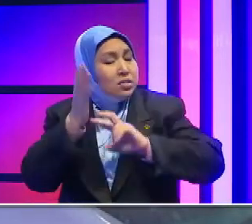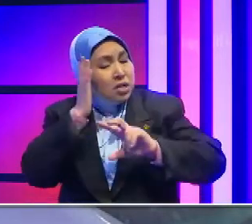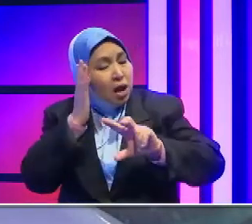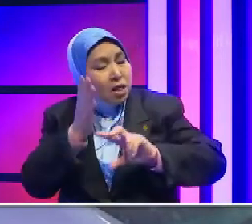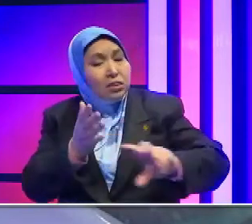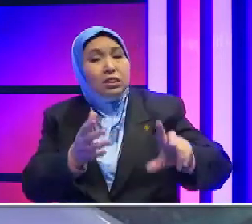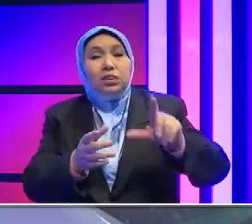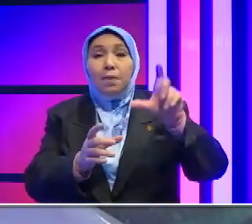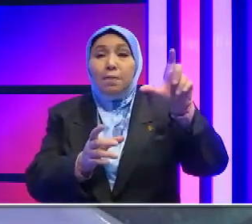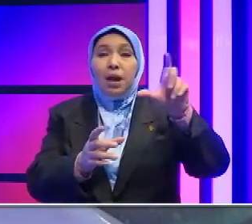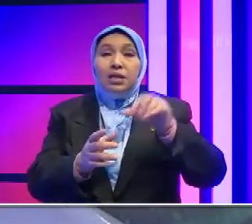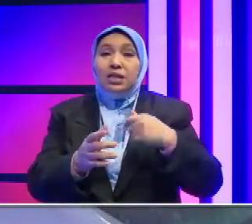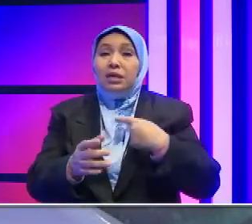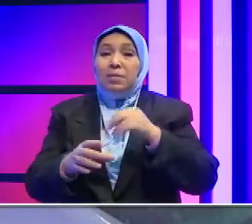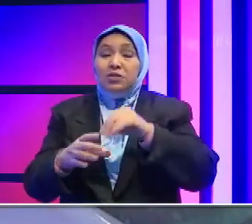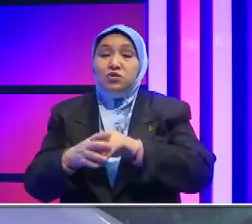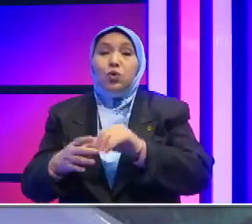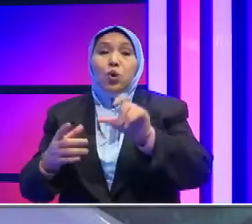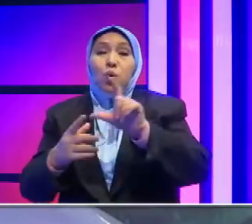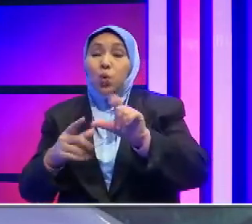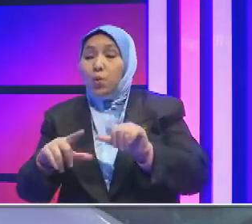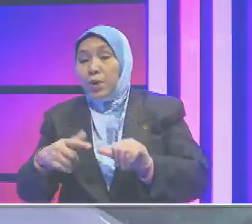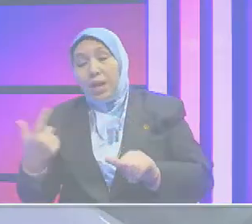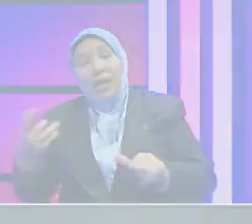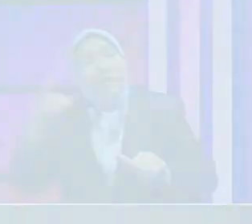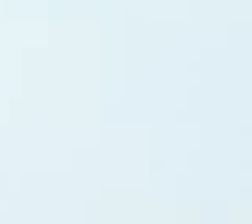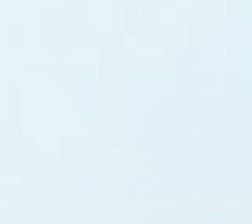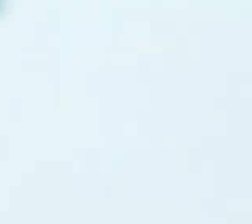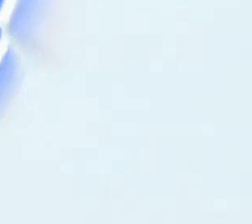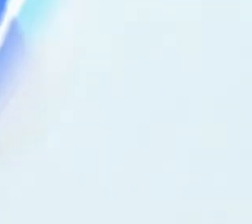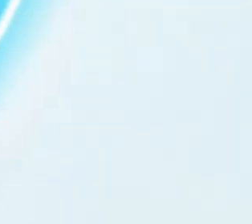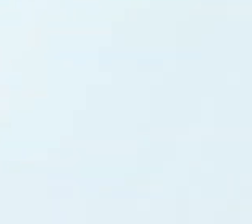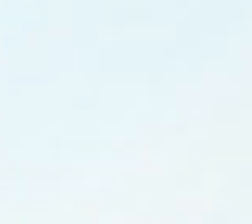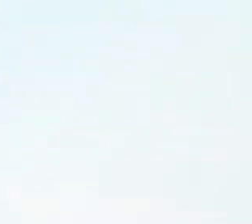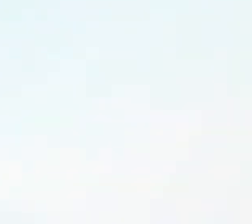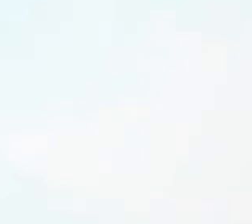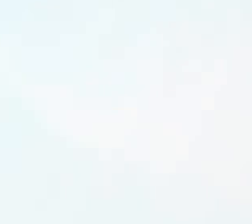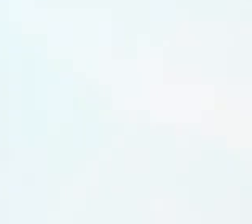Alquran as pasti kita ke masuk double huruf-huruf Yang lain udah jauh-jauh